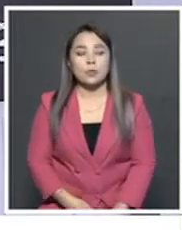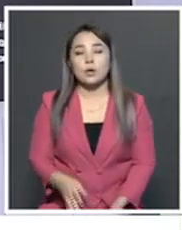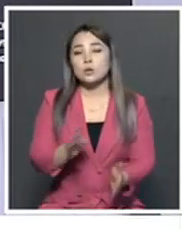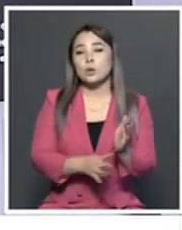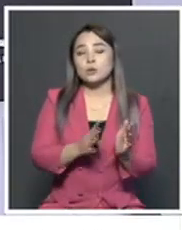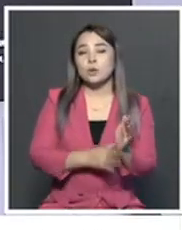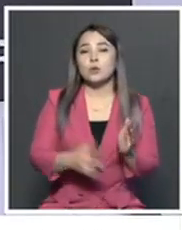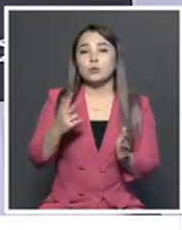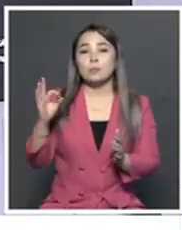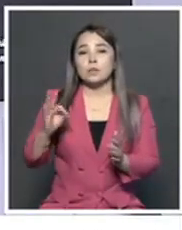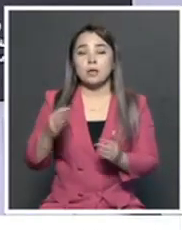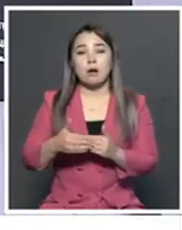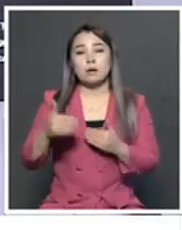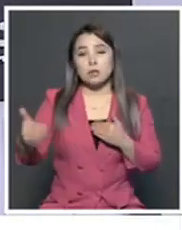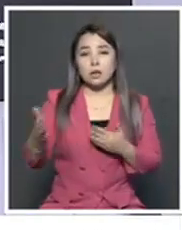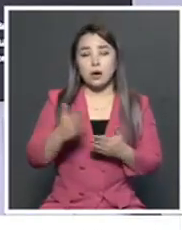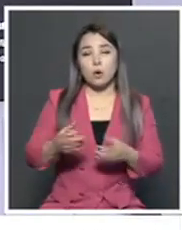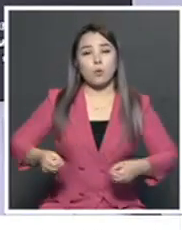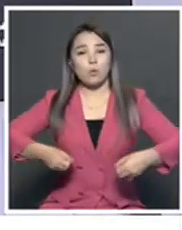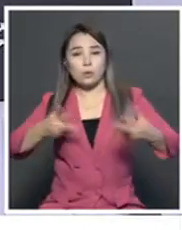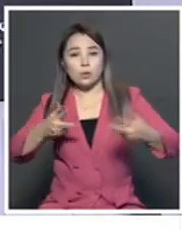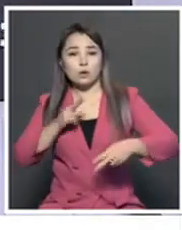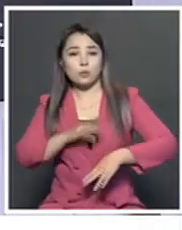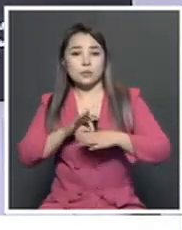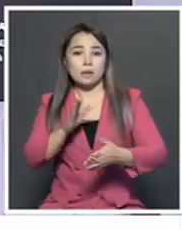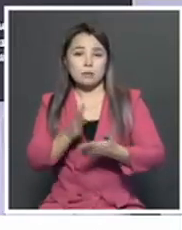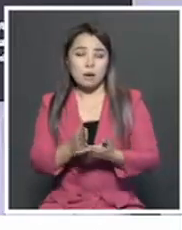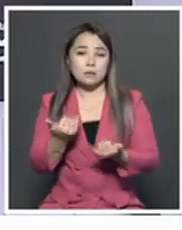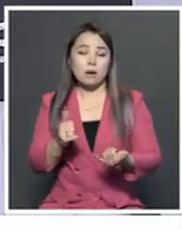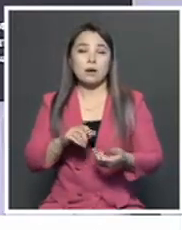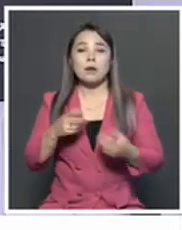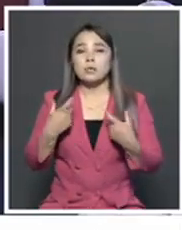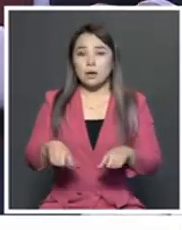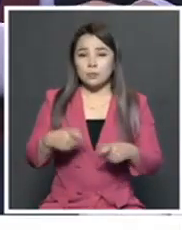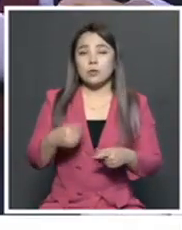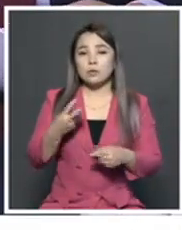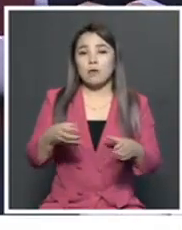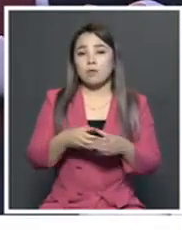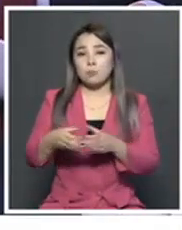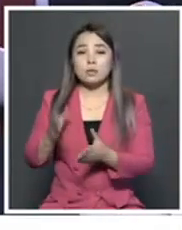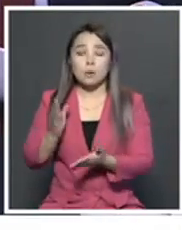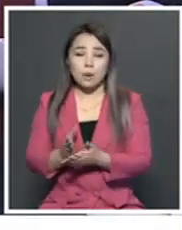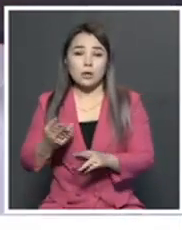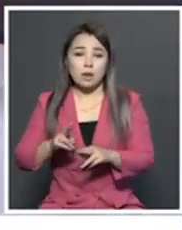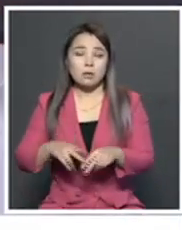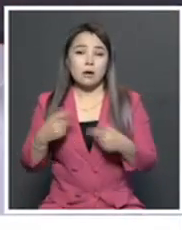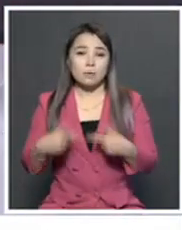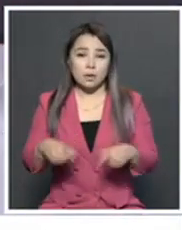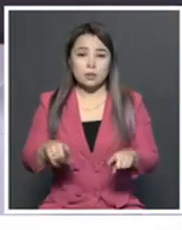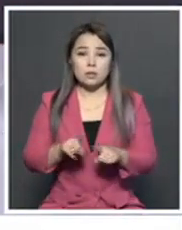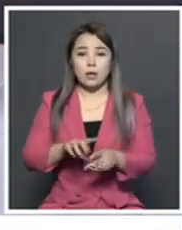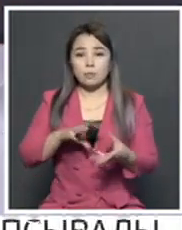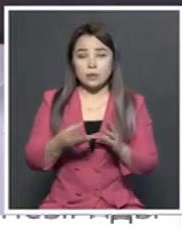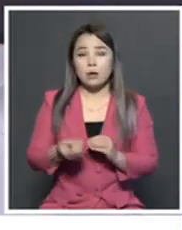93% қашықтықтан немесе онлайн түрінде жүргізіледі. Емтиханның өзінің бірнеше форматтары бар. Сонымен қатар, бұл емтихан тапсыру